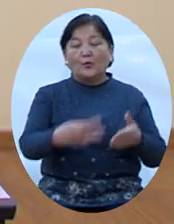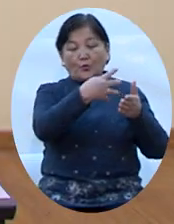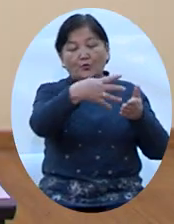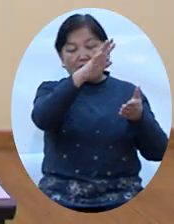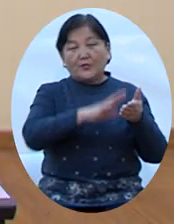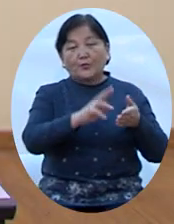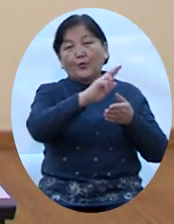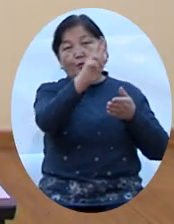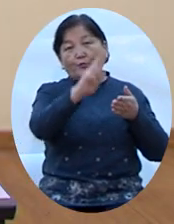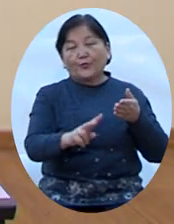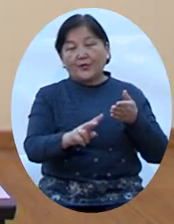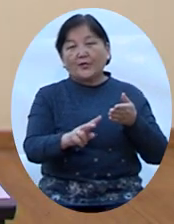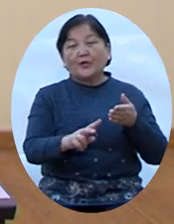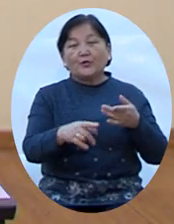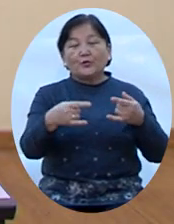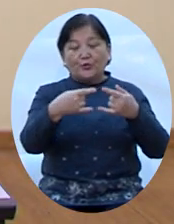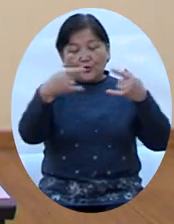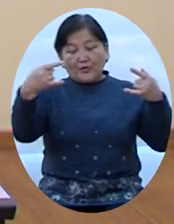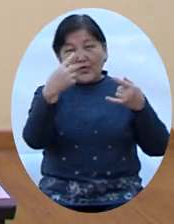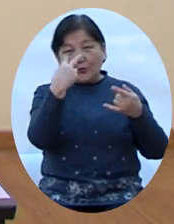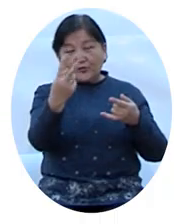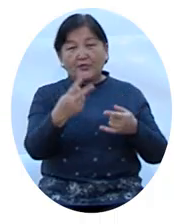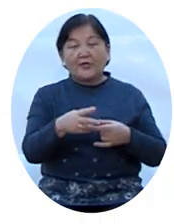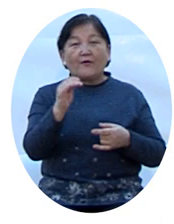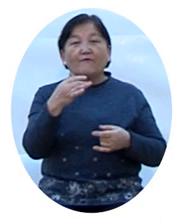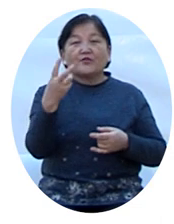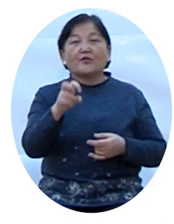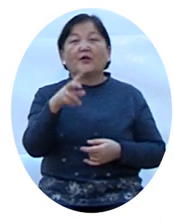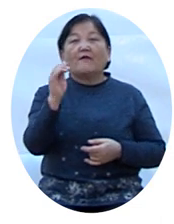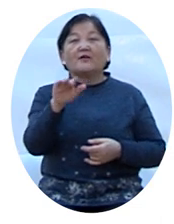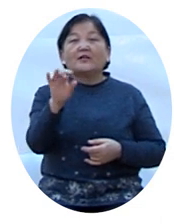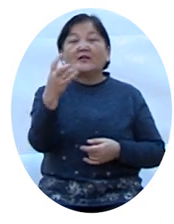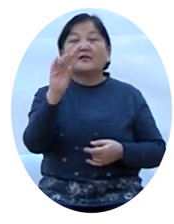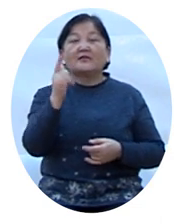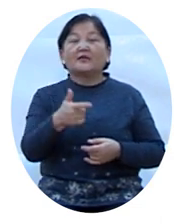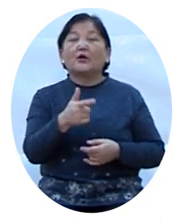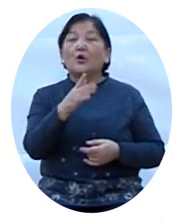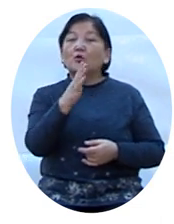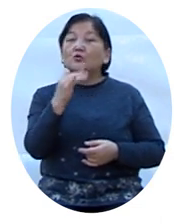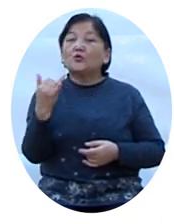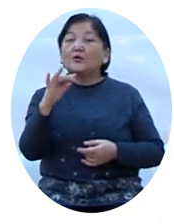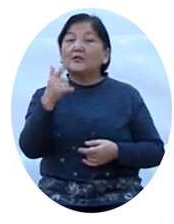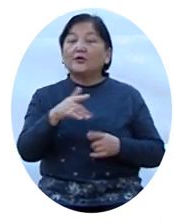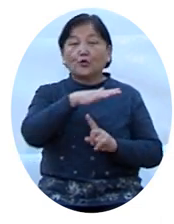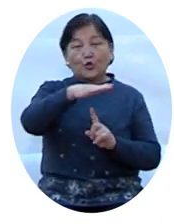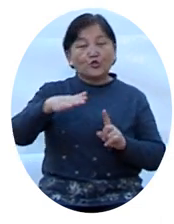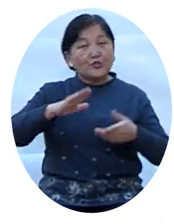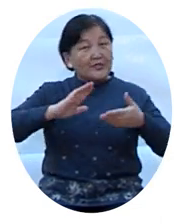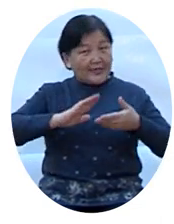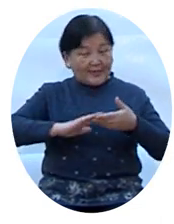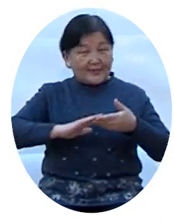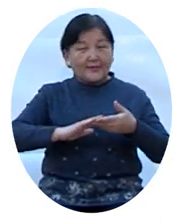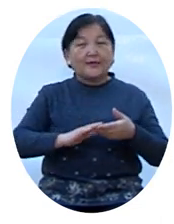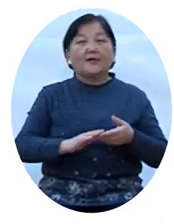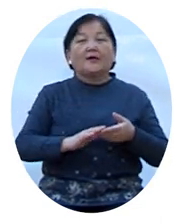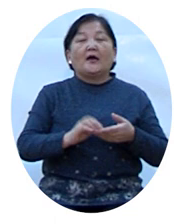үр дүнг дахин зургаар илэрхийлэн харвал пенолфетилениг суурилэг орчинд танихад хэрэглэж болно. За жишээлбэл